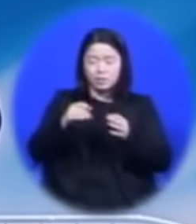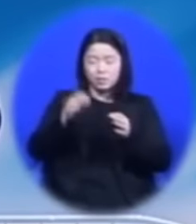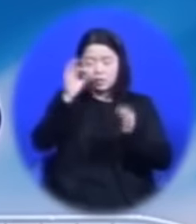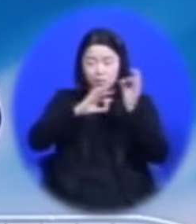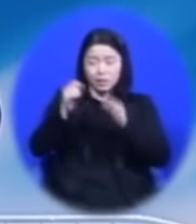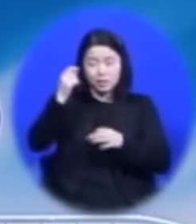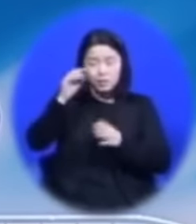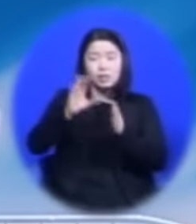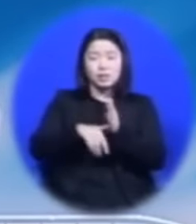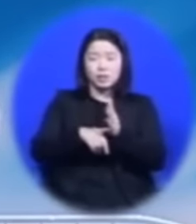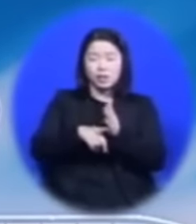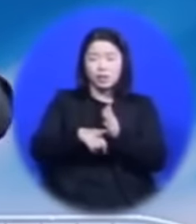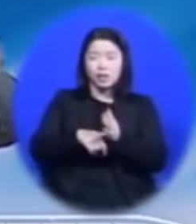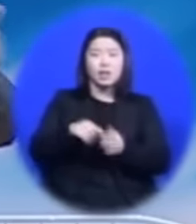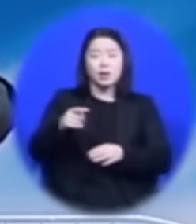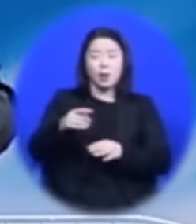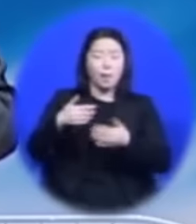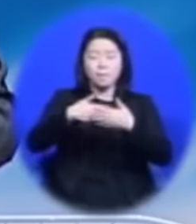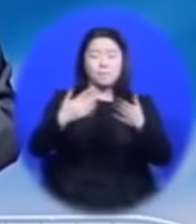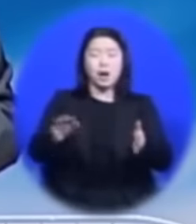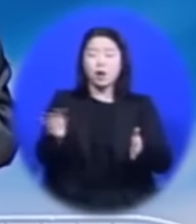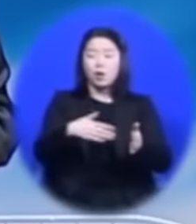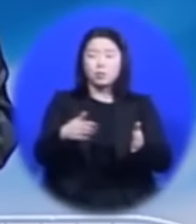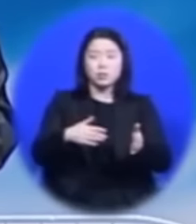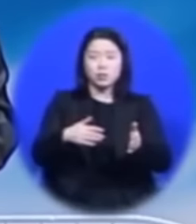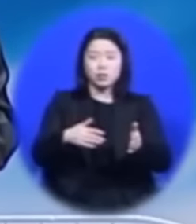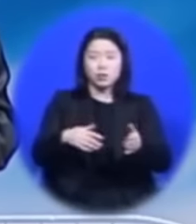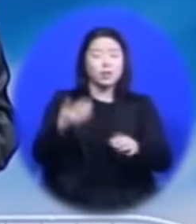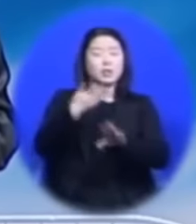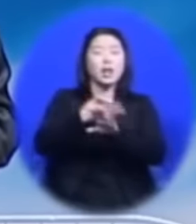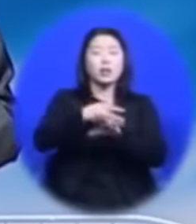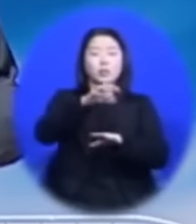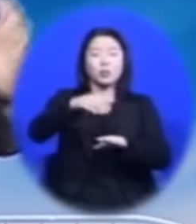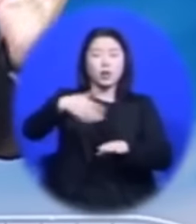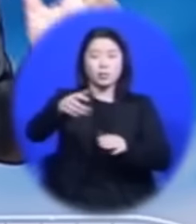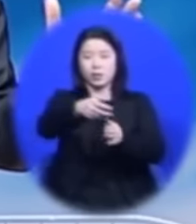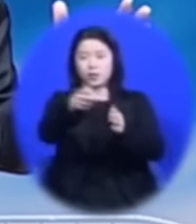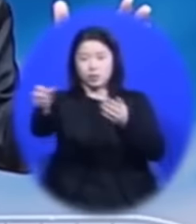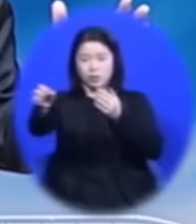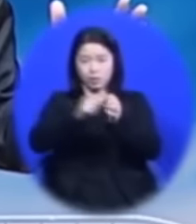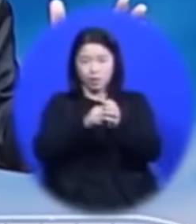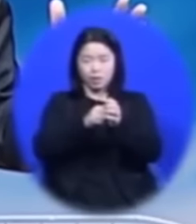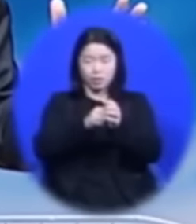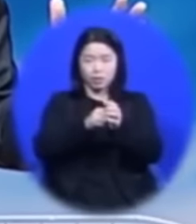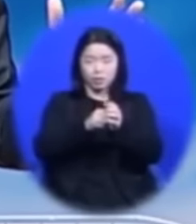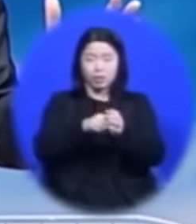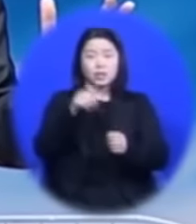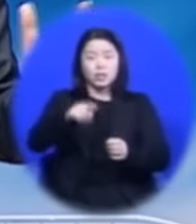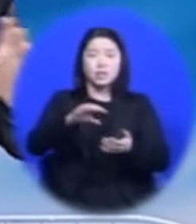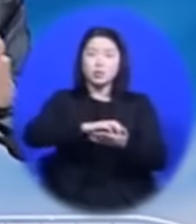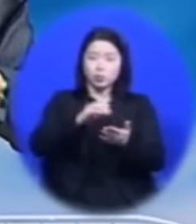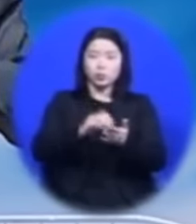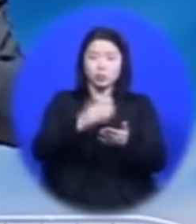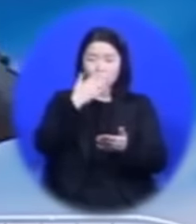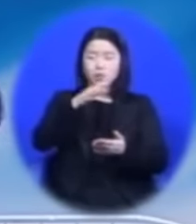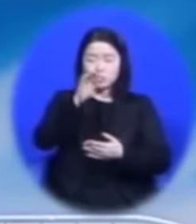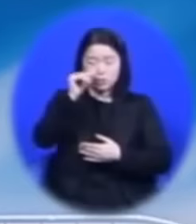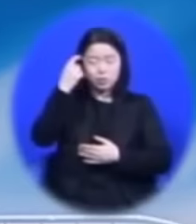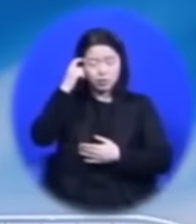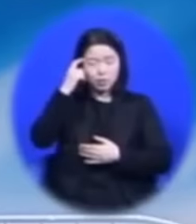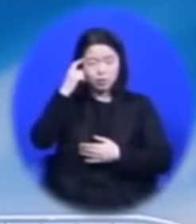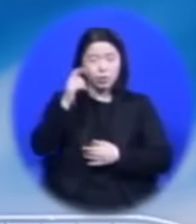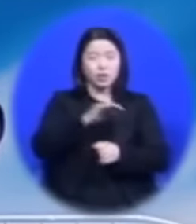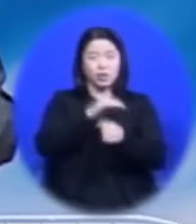없어요! 딴 데 가봐요! 그리고 문 딱 닫고 들어오면 끝이에요. 이 정도는 할 수 있을 거라고. 그 연극은 잘